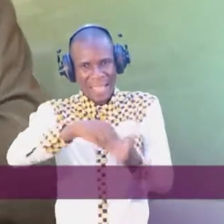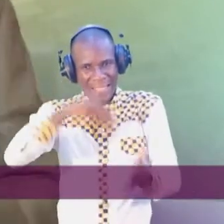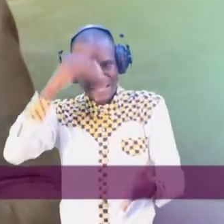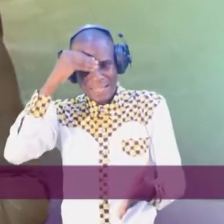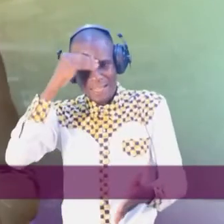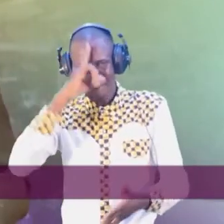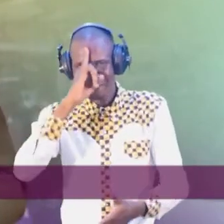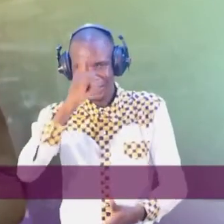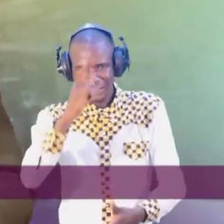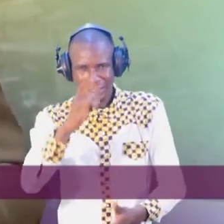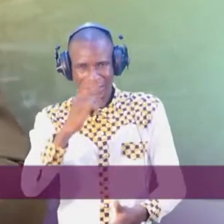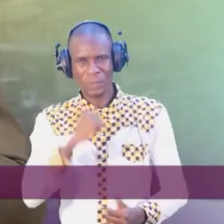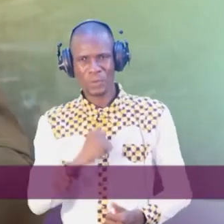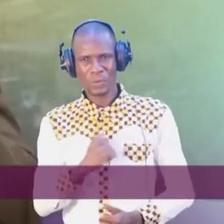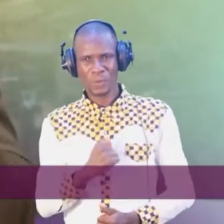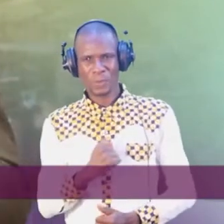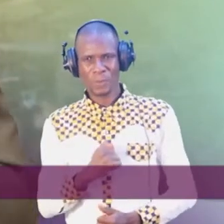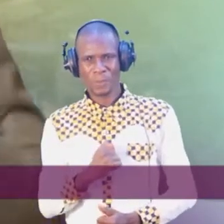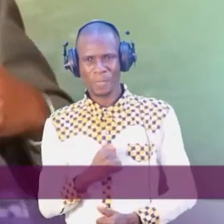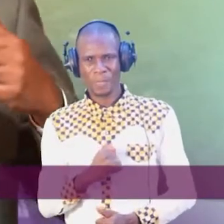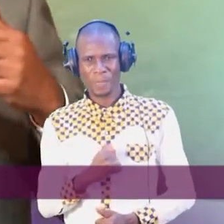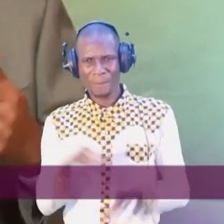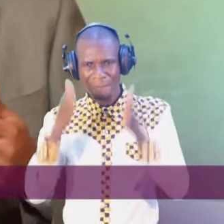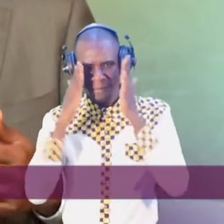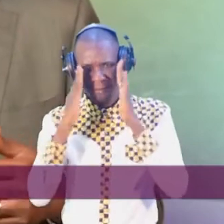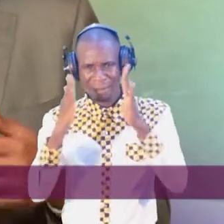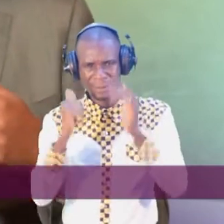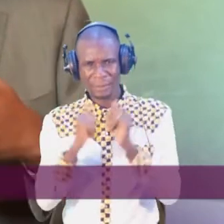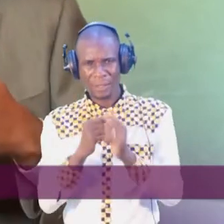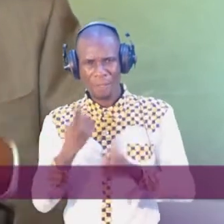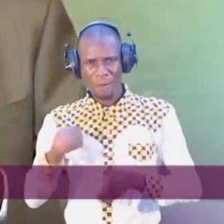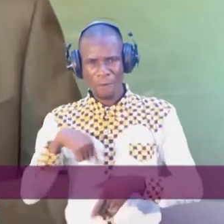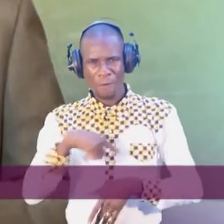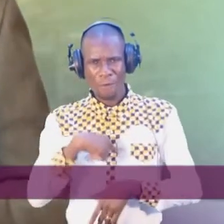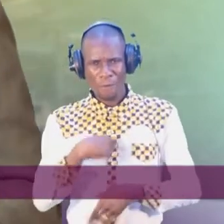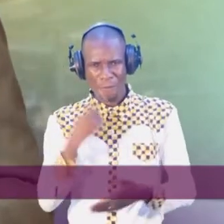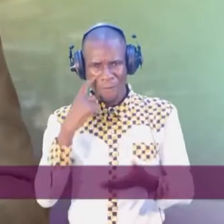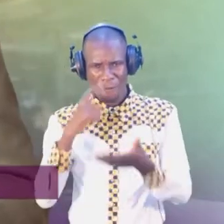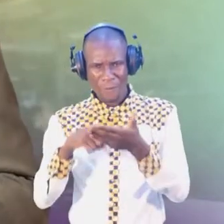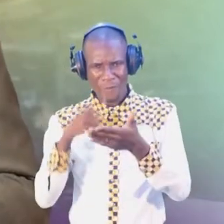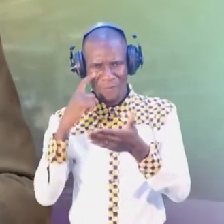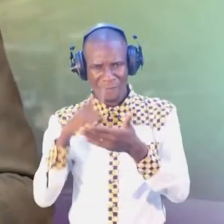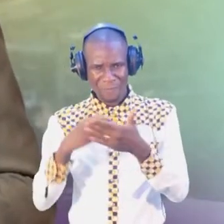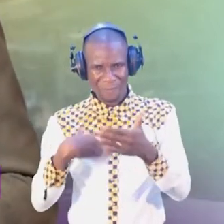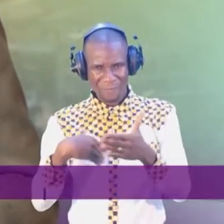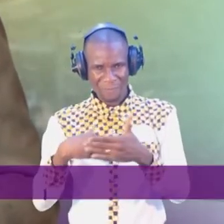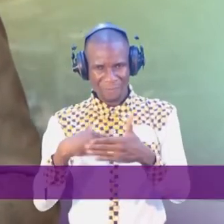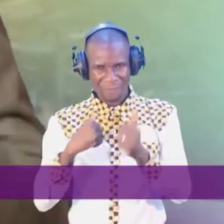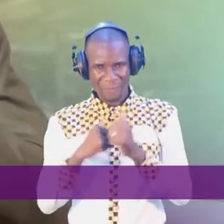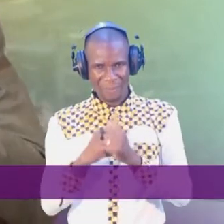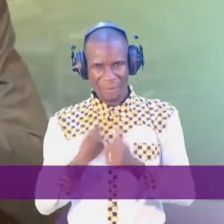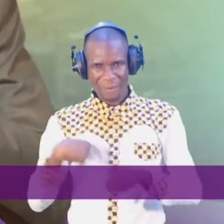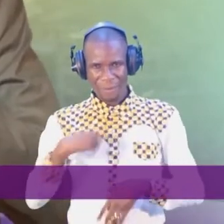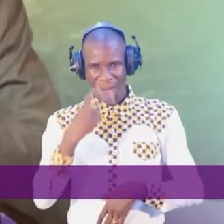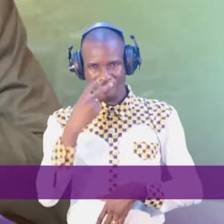Kasi nezali koyebi sabino ete na kati ya kelasi soki okutani na elenge moko moyekoli azali na mayele azali